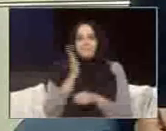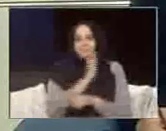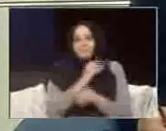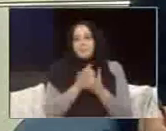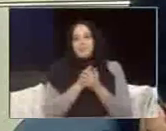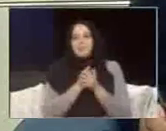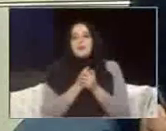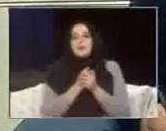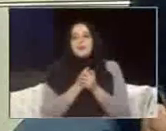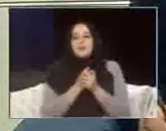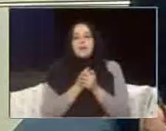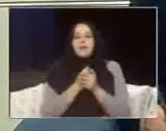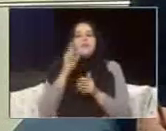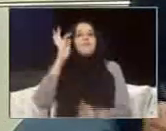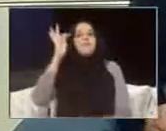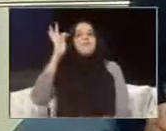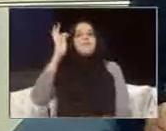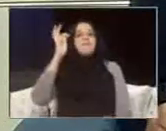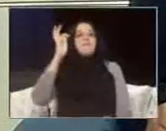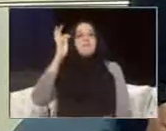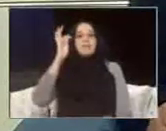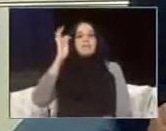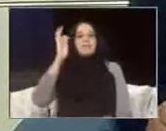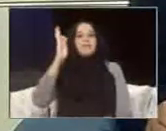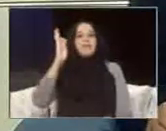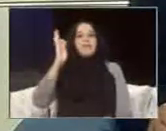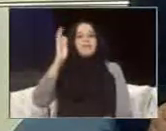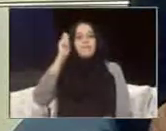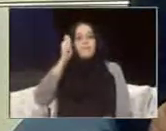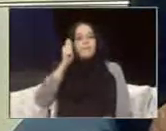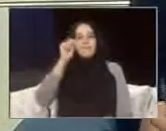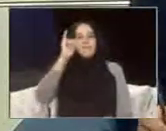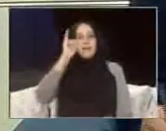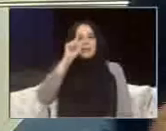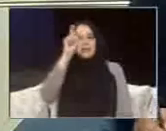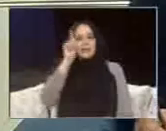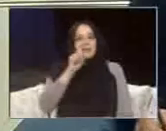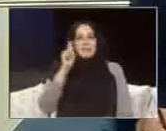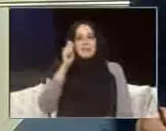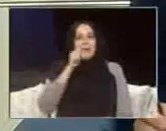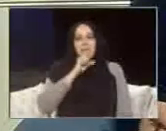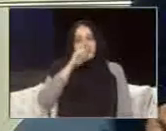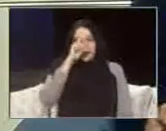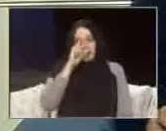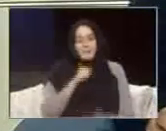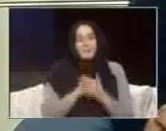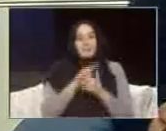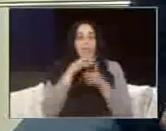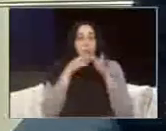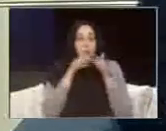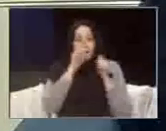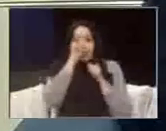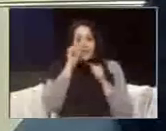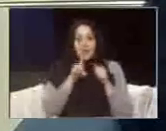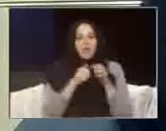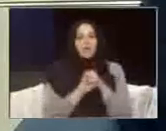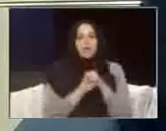البوليدة. ألو السلام عليكم. وعليكم السلام ورحمة الله. عندي سؤال.